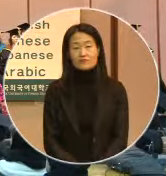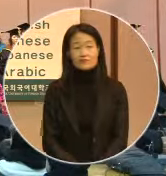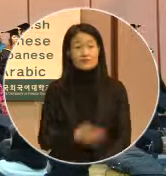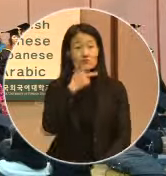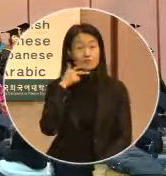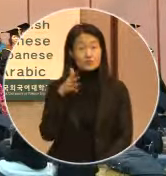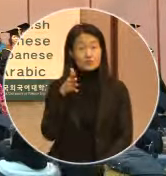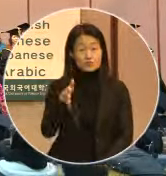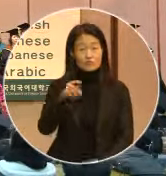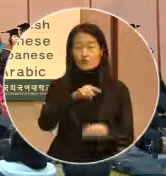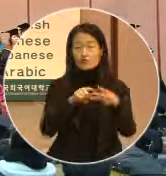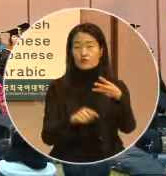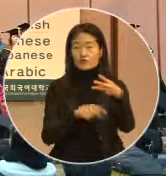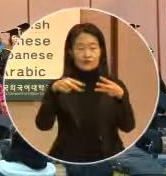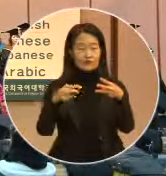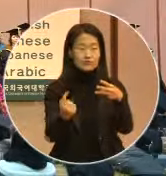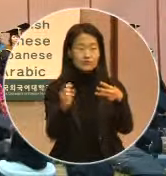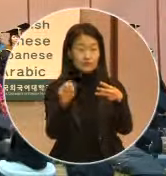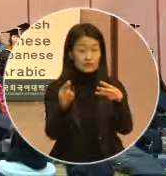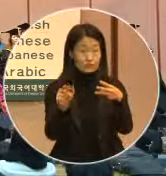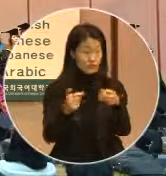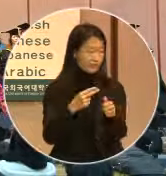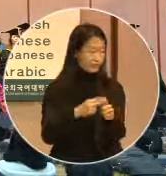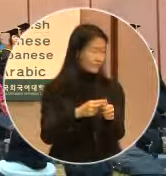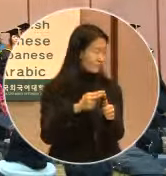교수님, 여학부 윤도현 교수님.